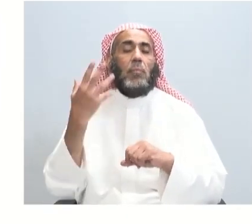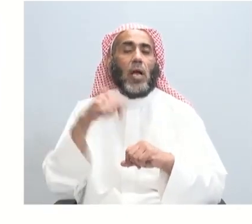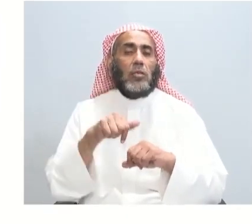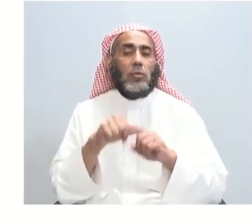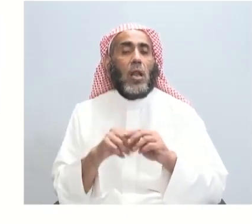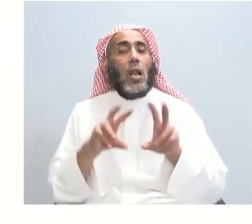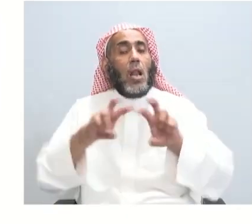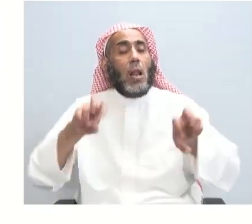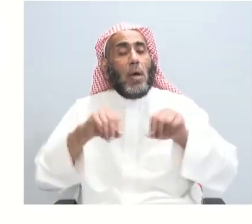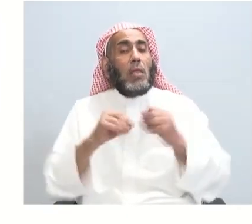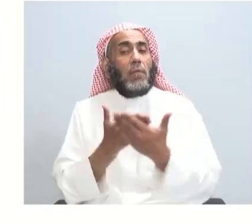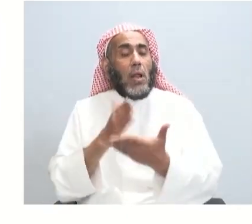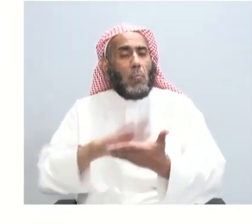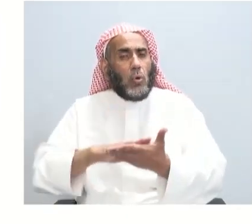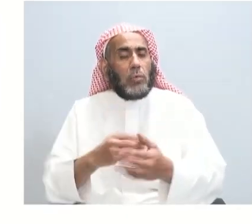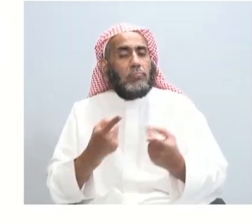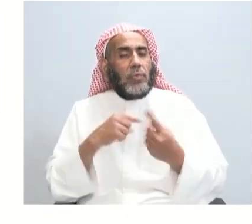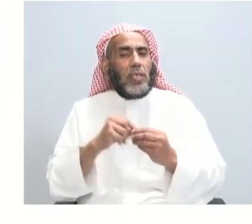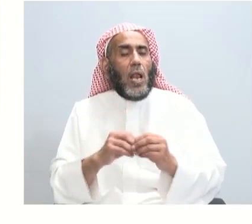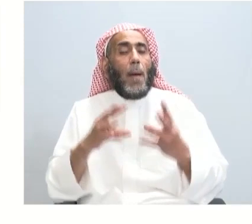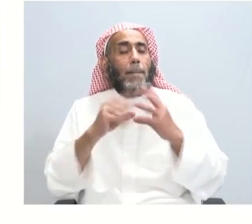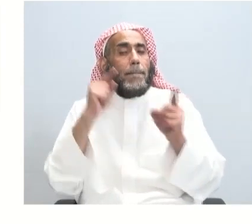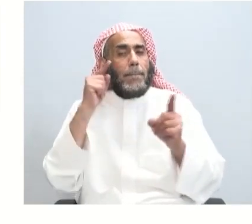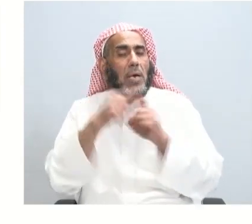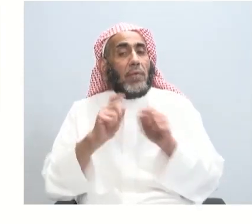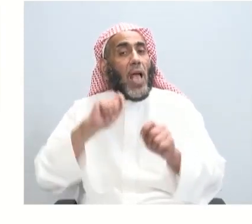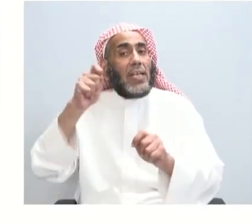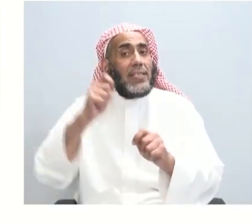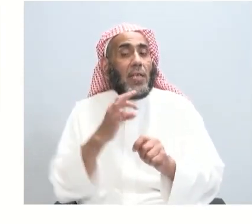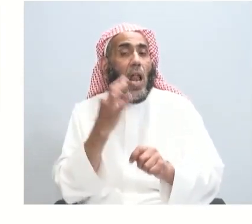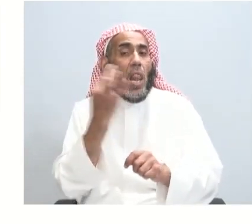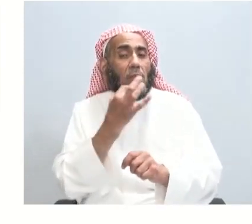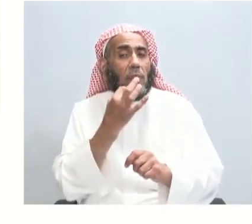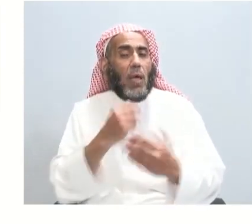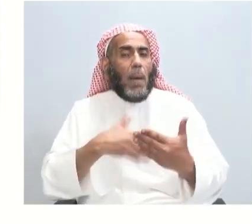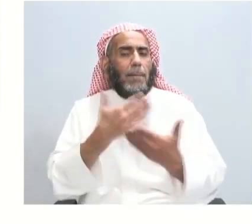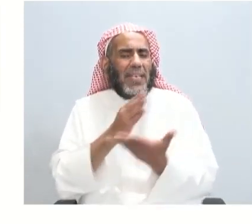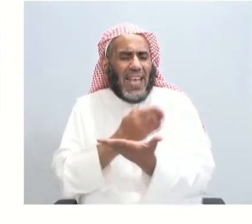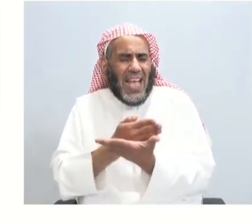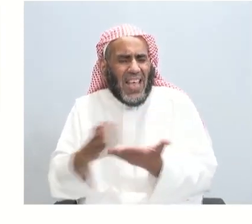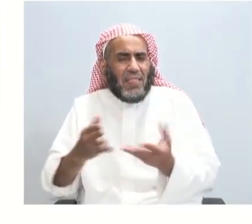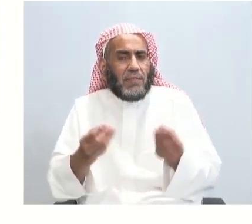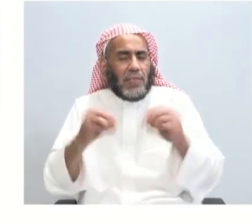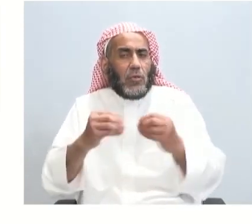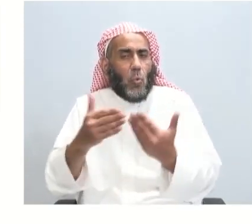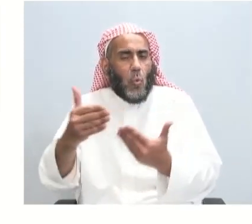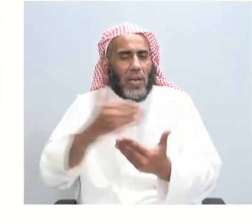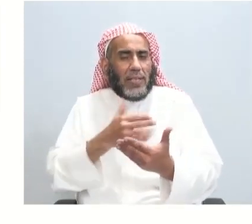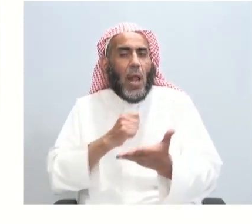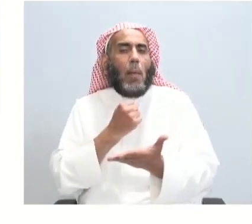هنا، للبحث في المعجم نحتاج إلى معرفة أصل اللفظ بعد حذف زوائده ورد المحذوف